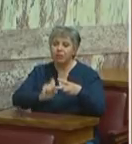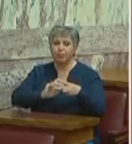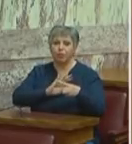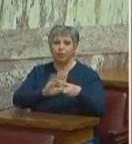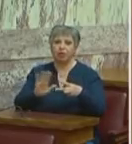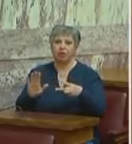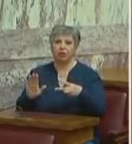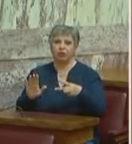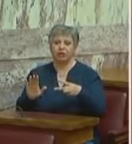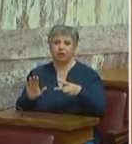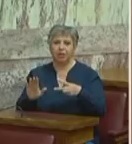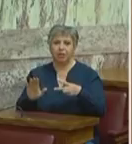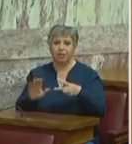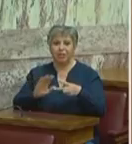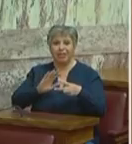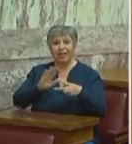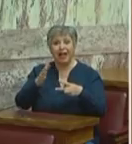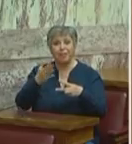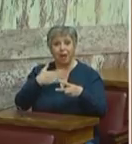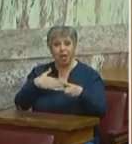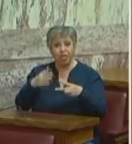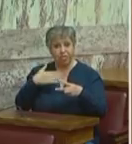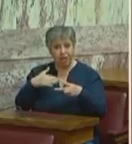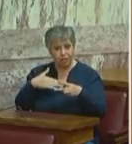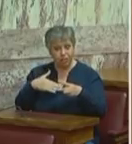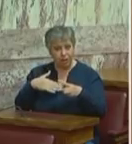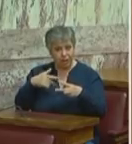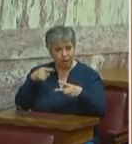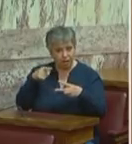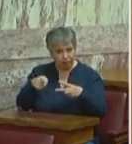να καλυφθεί το μέρος της απόστασης που απαιτείται.